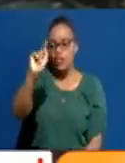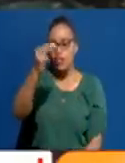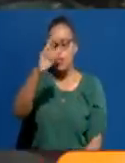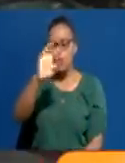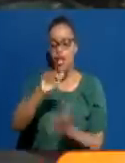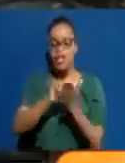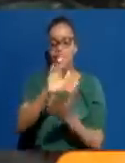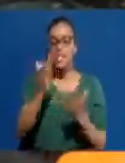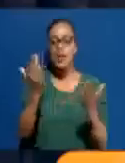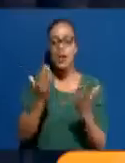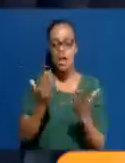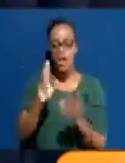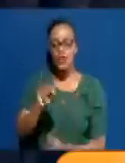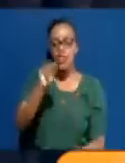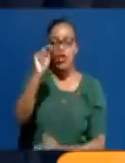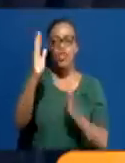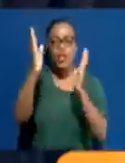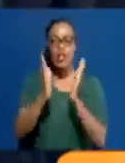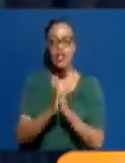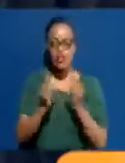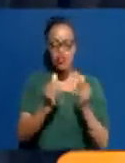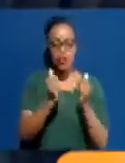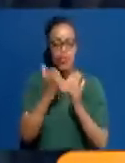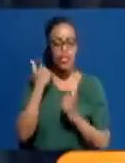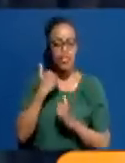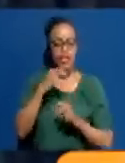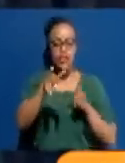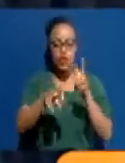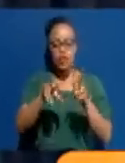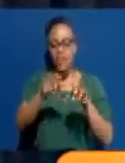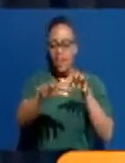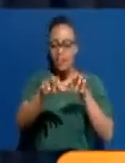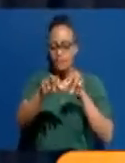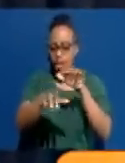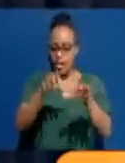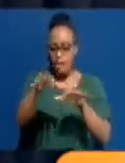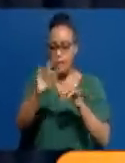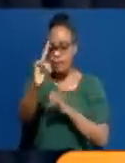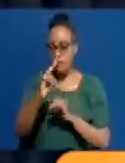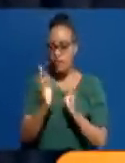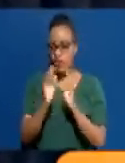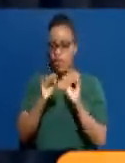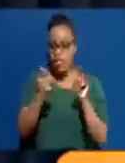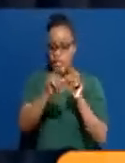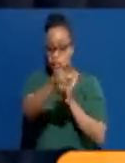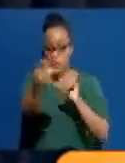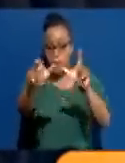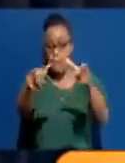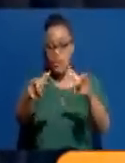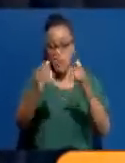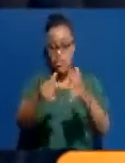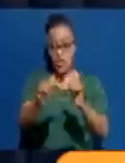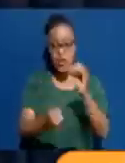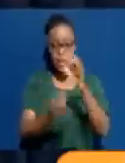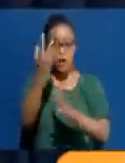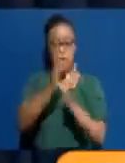him to North Rift to deal with the budget and he was not able to come to meeting. This same media trying to